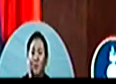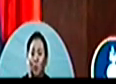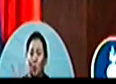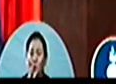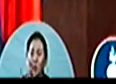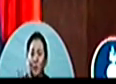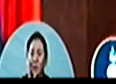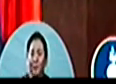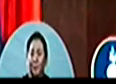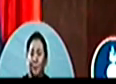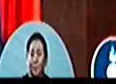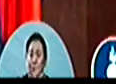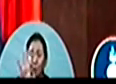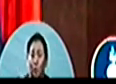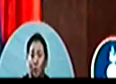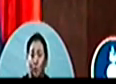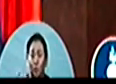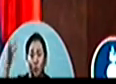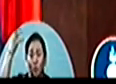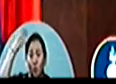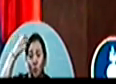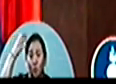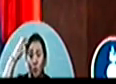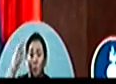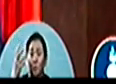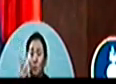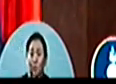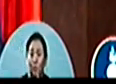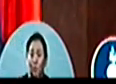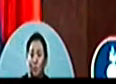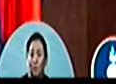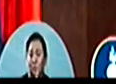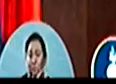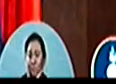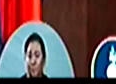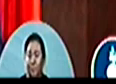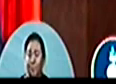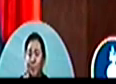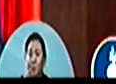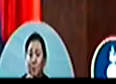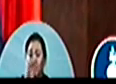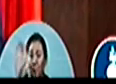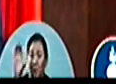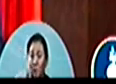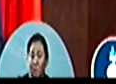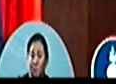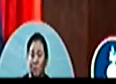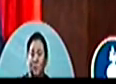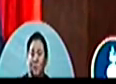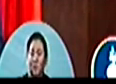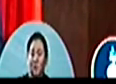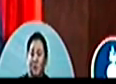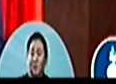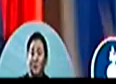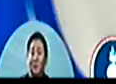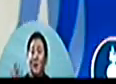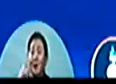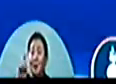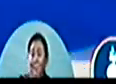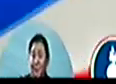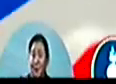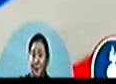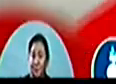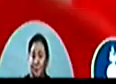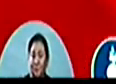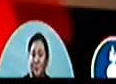одоо бидний нэрлээд байгаа хүчний гээд байгаа байгууллагууд маань энэ бол иргэнээ хамгаалдаг тийм ээ. Иргэндээ үйлчилдэг ийм одоо төрийн байгууллага байх